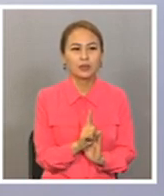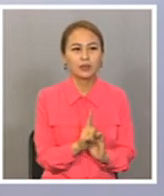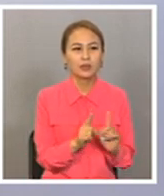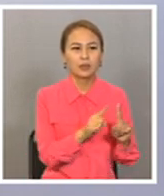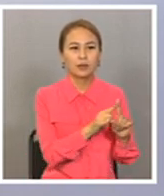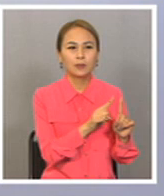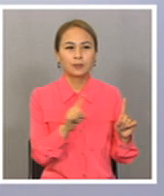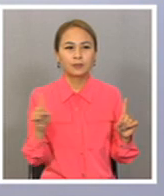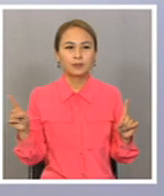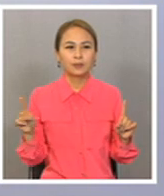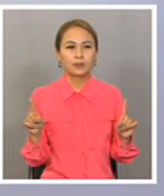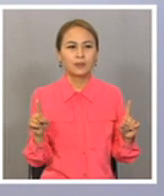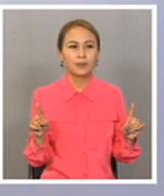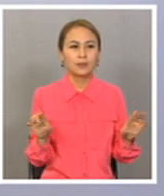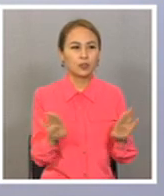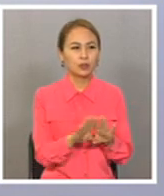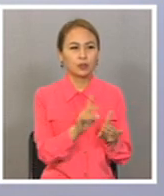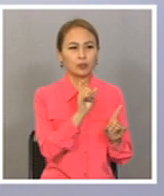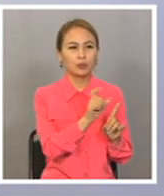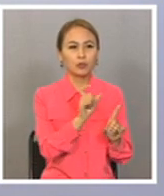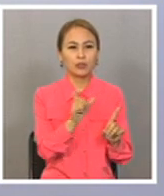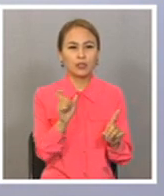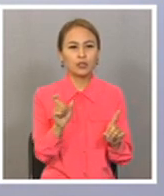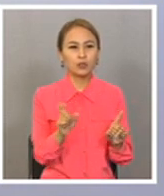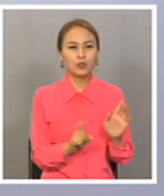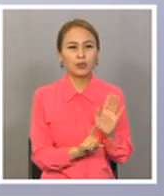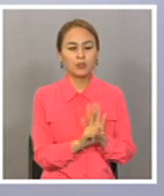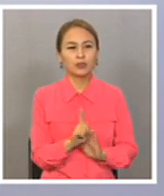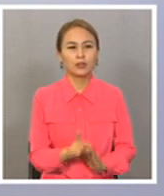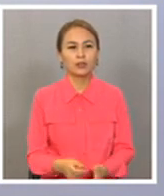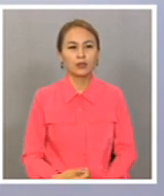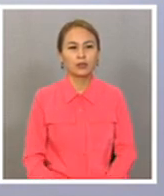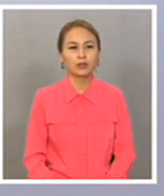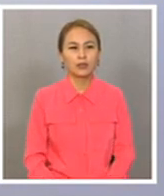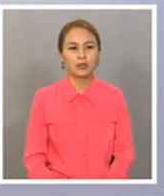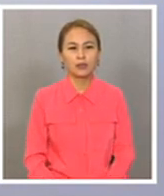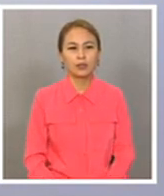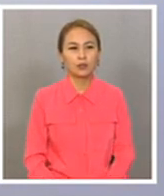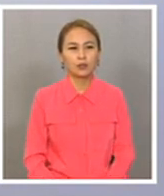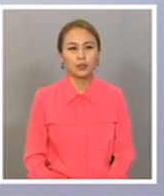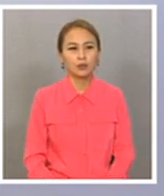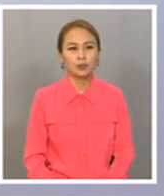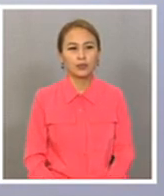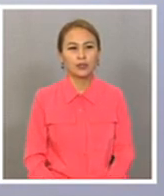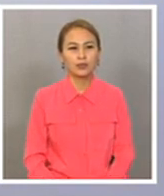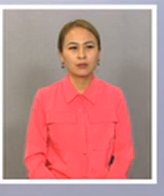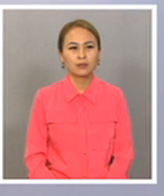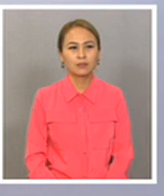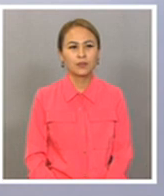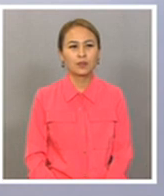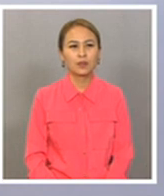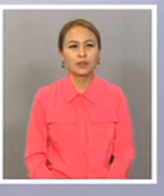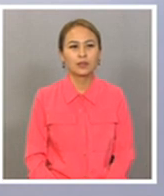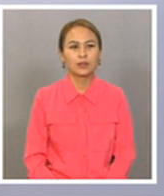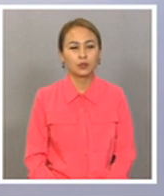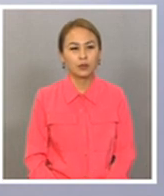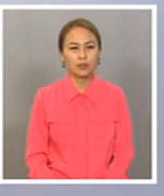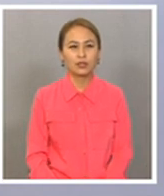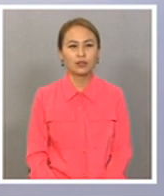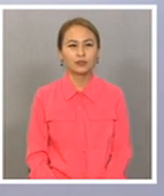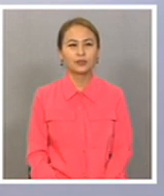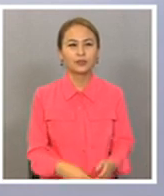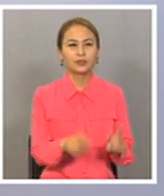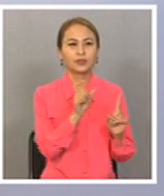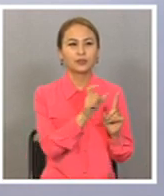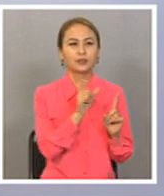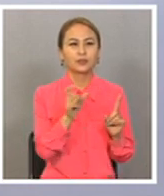кесегін алдық, ол 5 пен 10-ның арасы. Осымен жұмыс істеп көрейік. Алдымен біз бірлік кесіндіміз